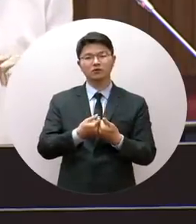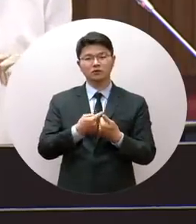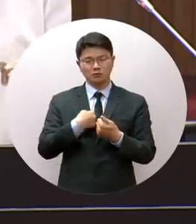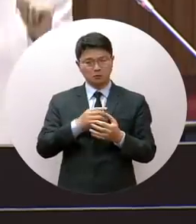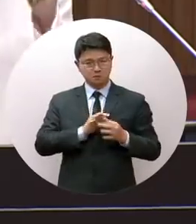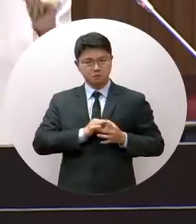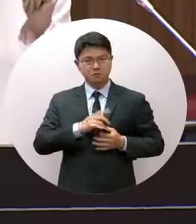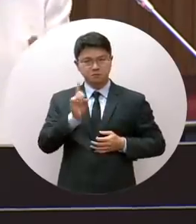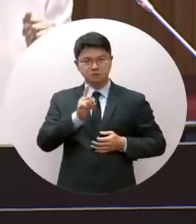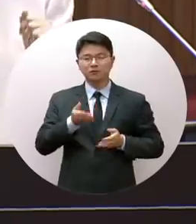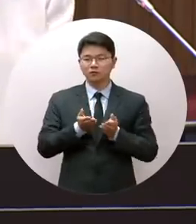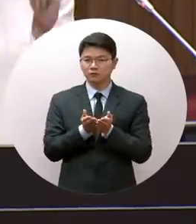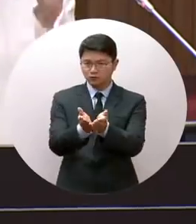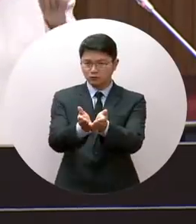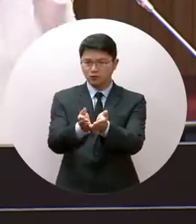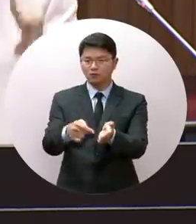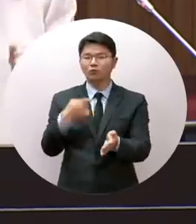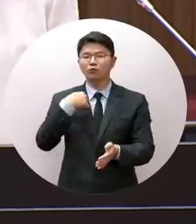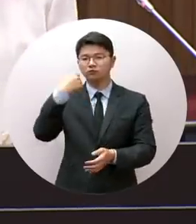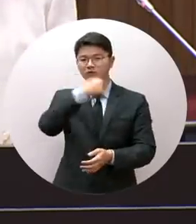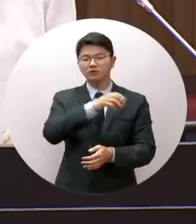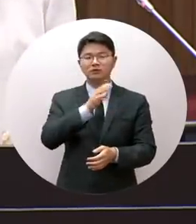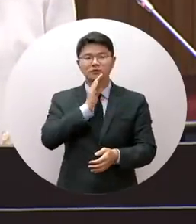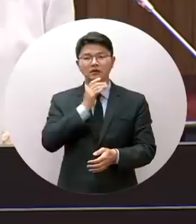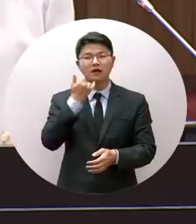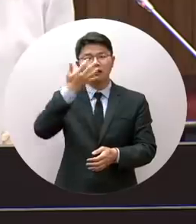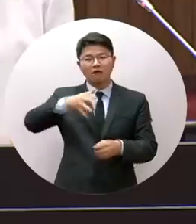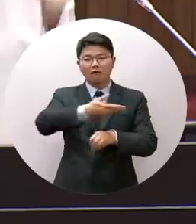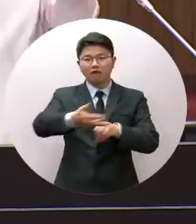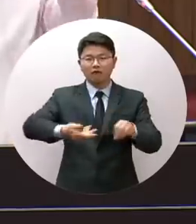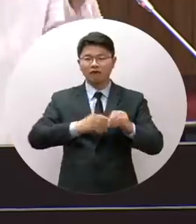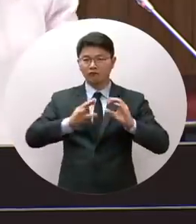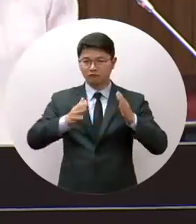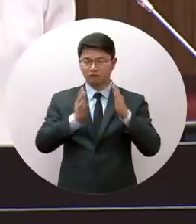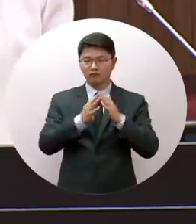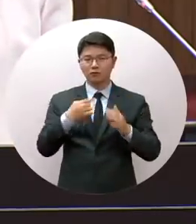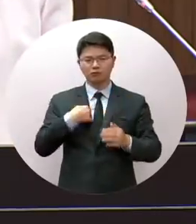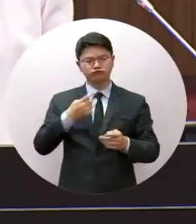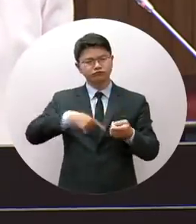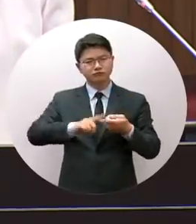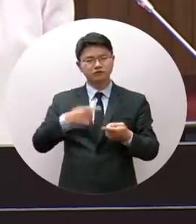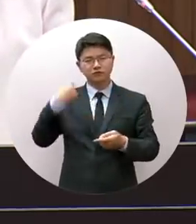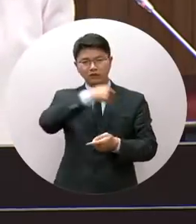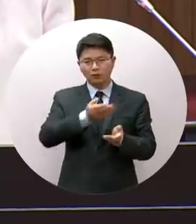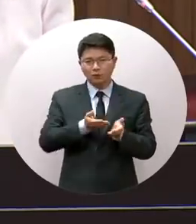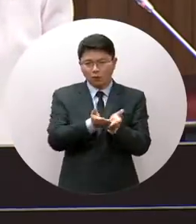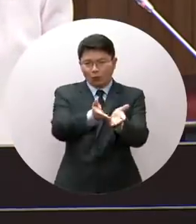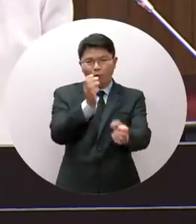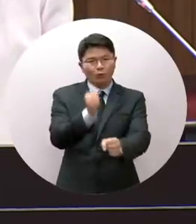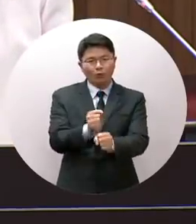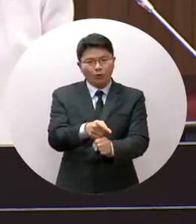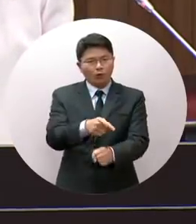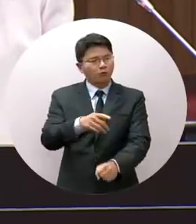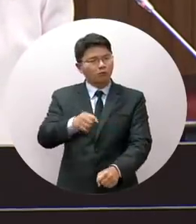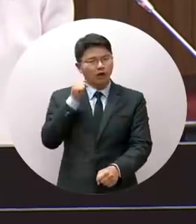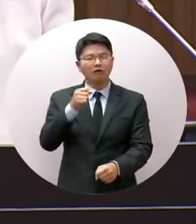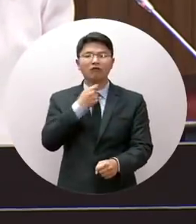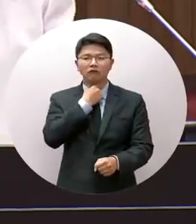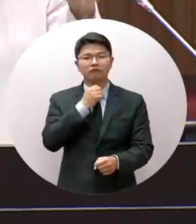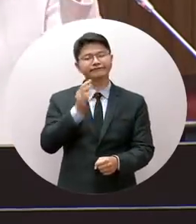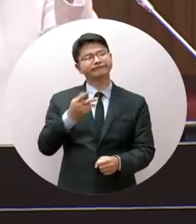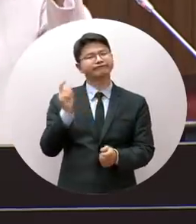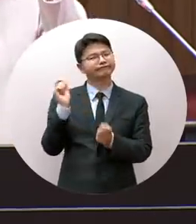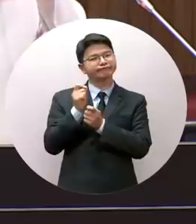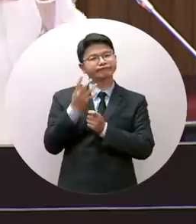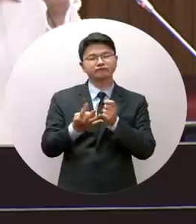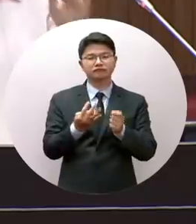国家，照说我们的海事工程应该要非常强， 是。 但是很可惜，我们这几年